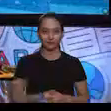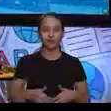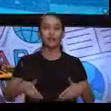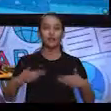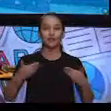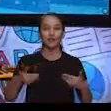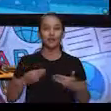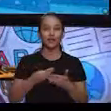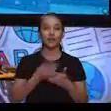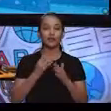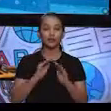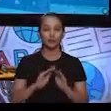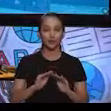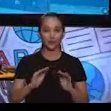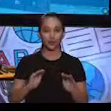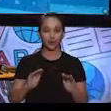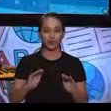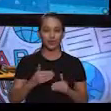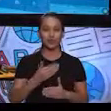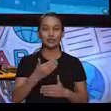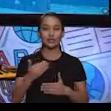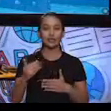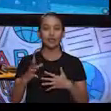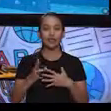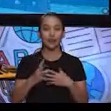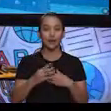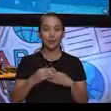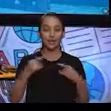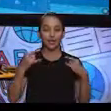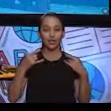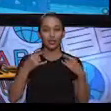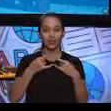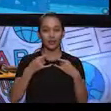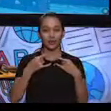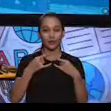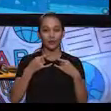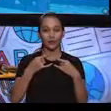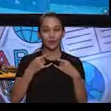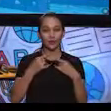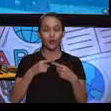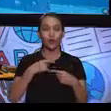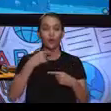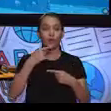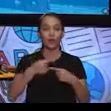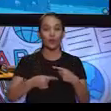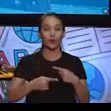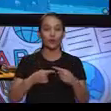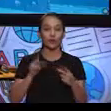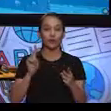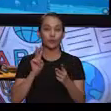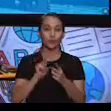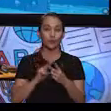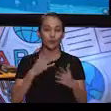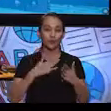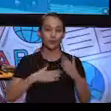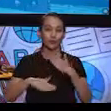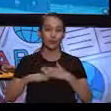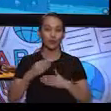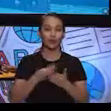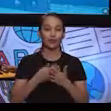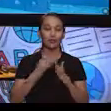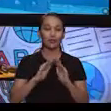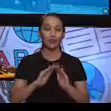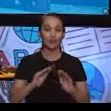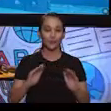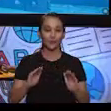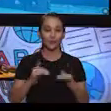Assalomu alaykum aziz o'quvchilar. Sizlar bilan ekran orqali diddorlashib turganimdan bag'oyat xursandman. Aziz